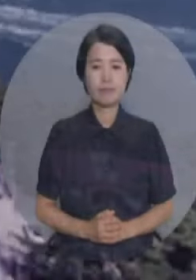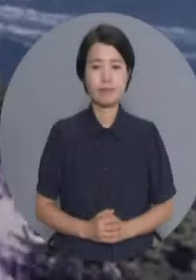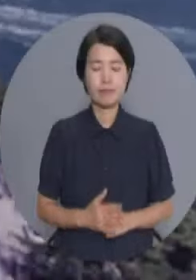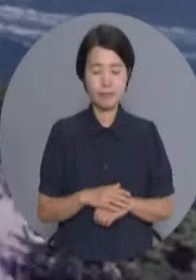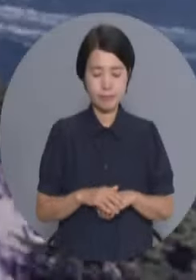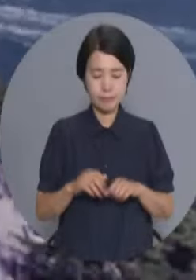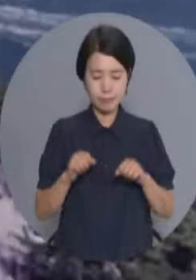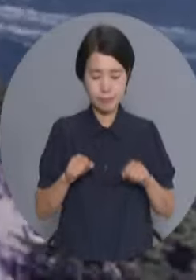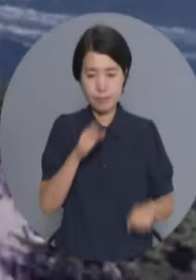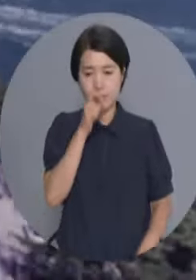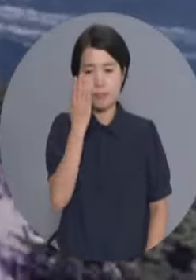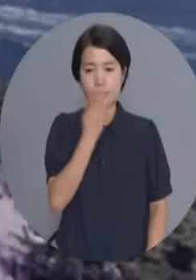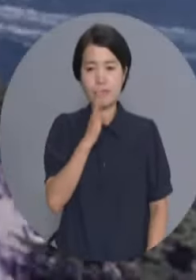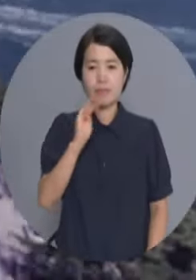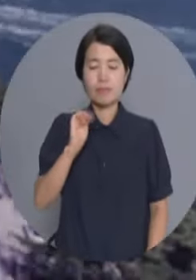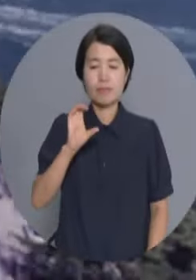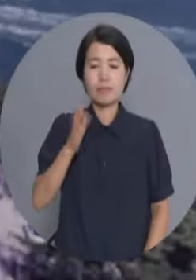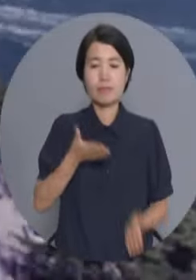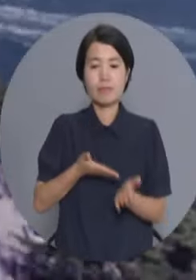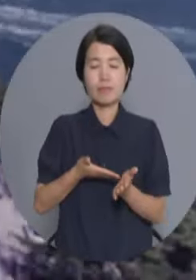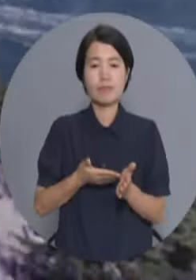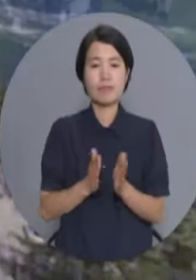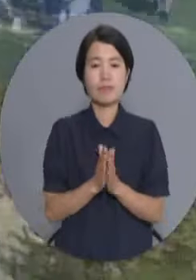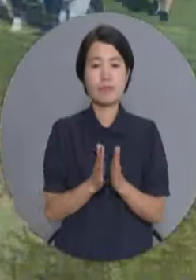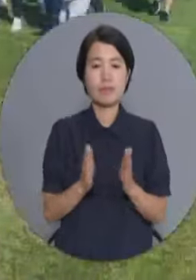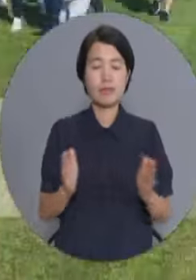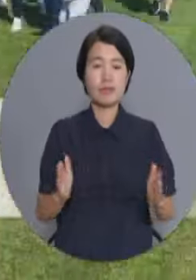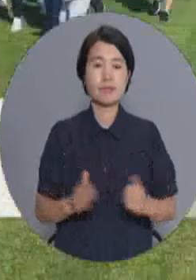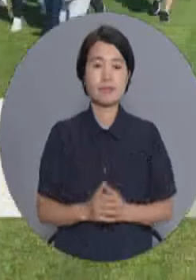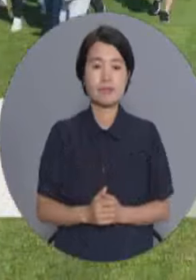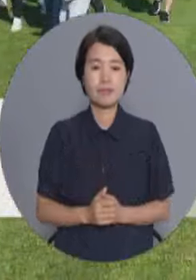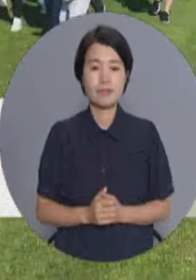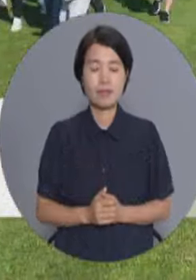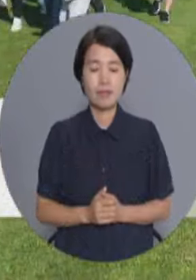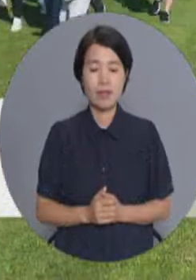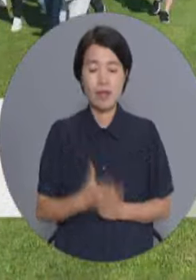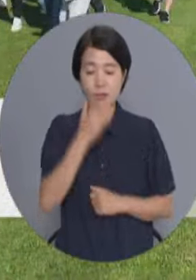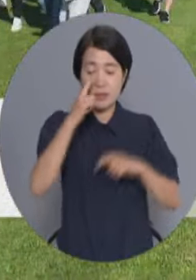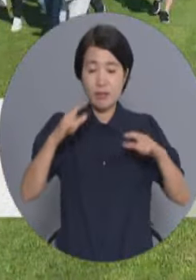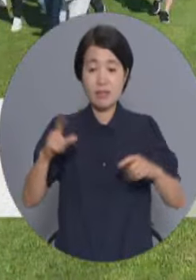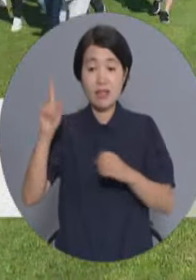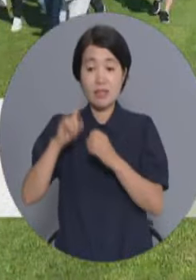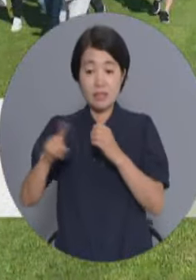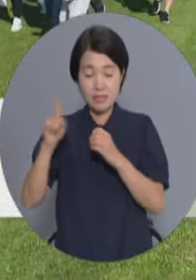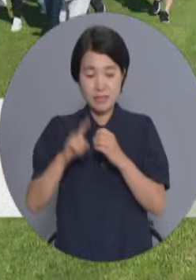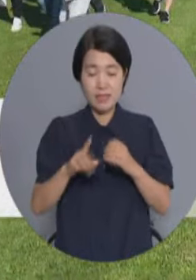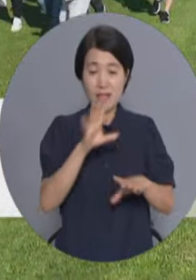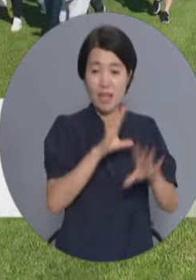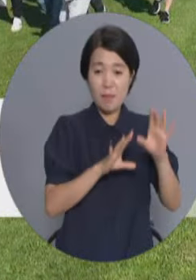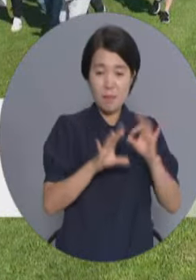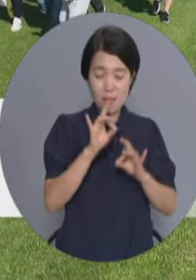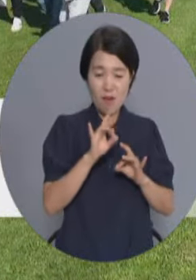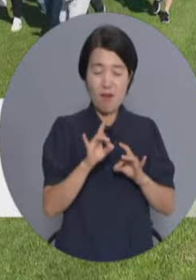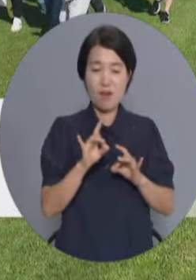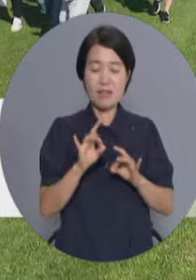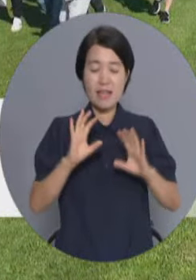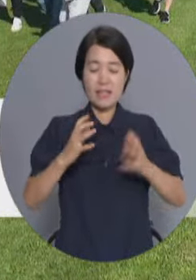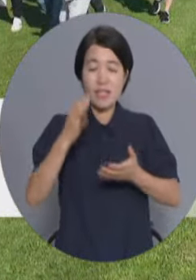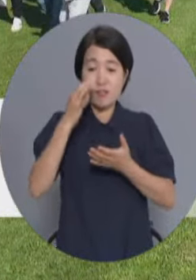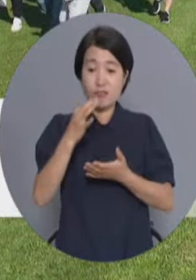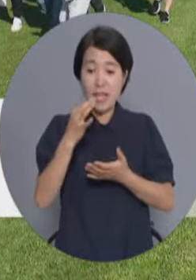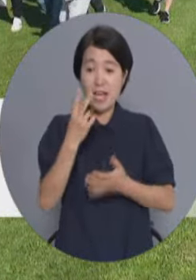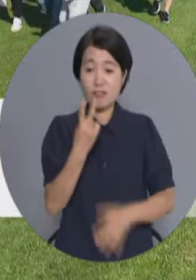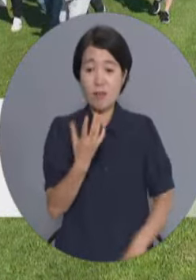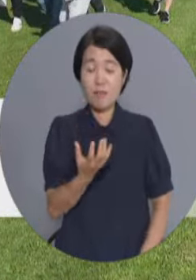여러분 안녕하십니까? 여수 MBC 뉴스데스크입니다. 서남사와 순천 갯벌 등 순천의 세계유산을 제대로 향유할